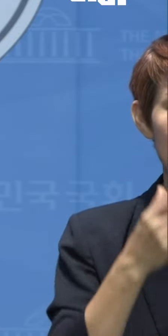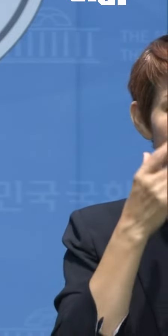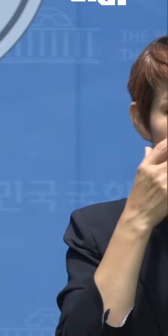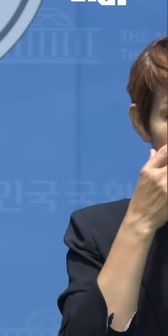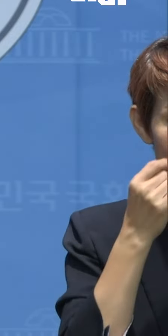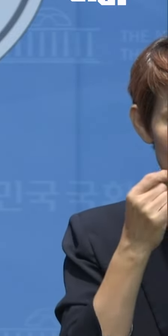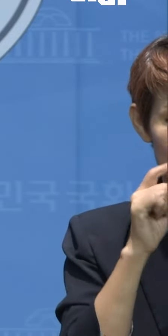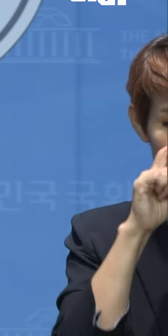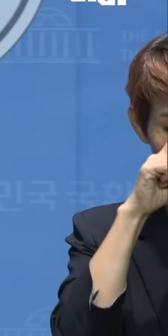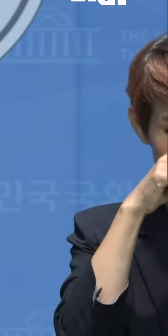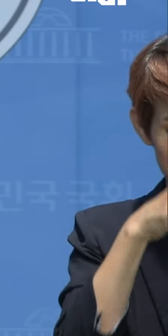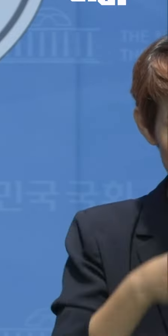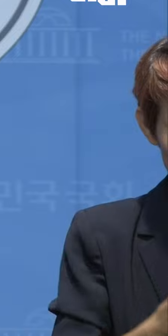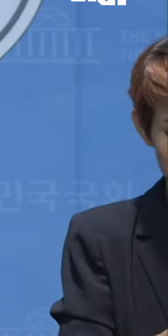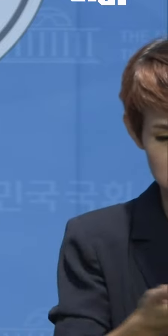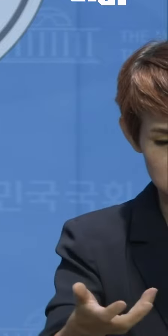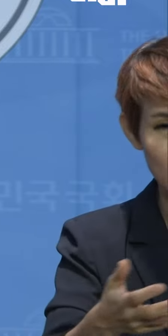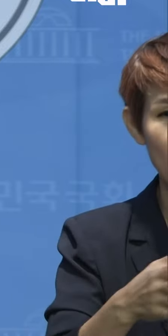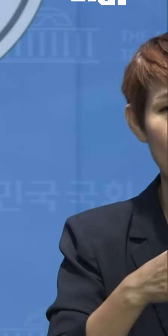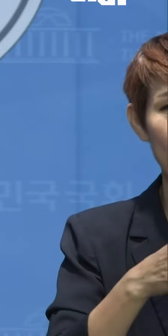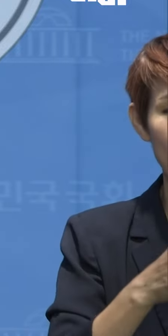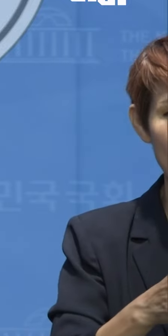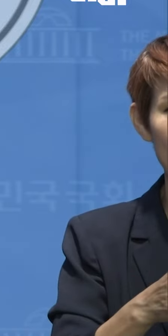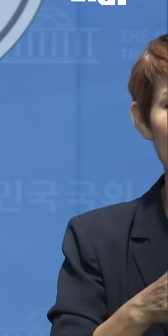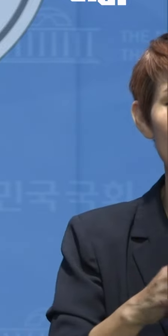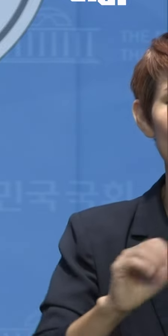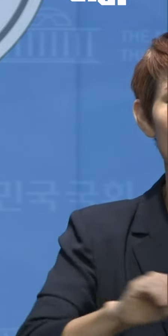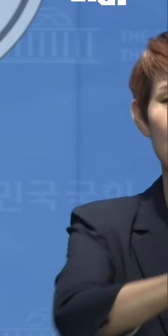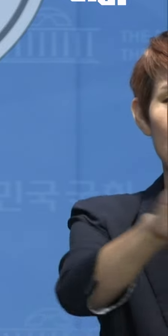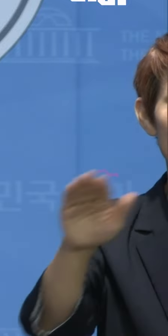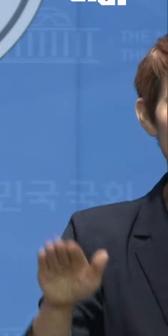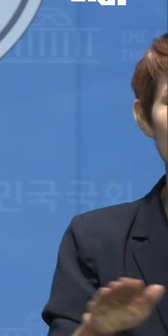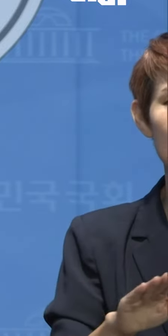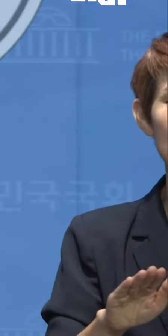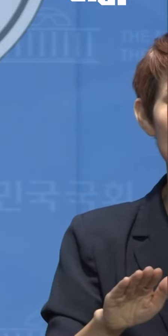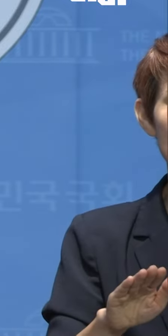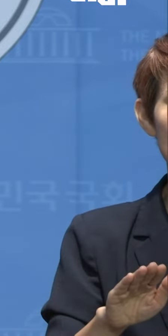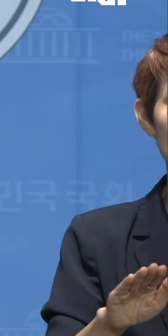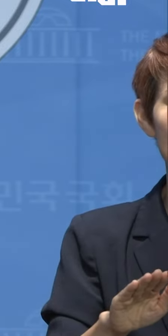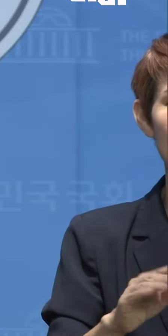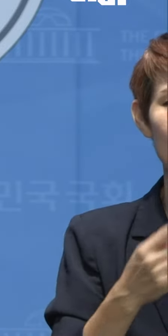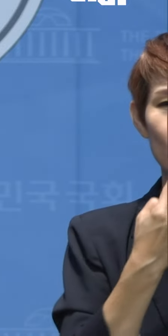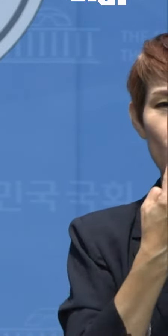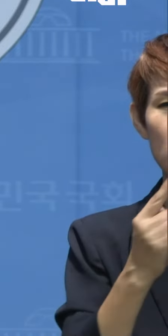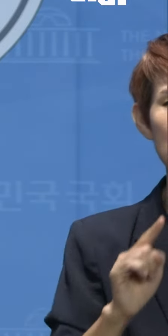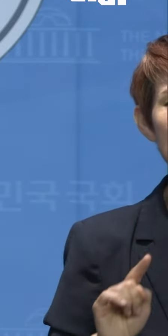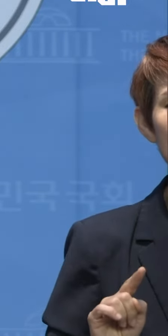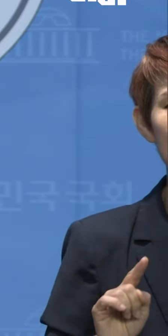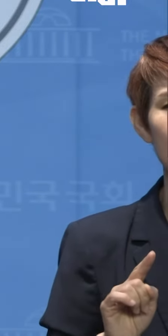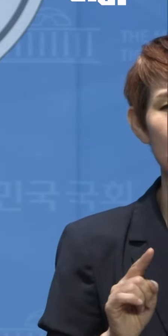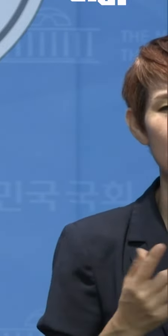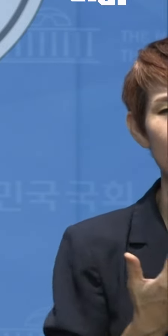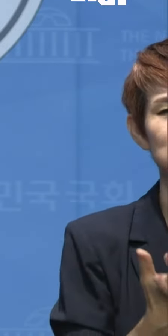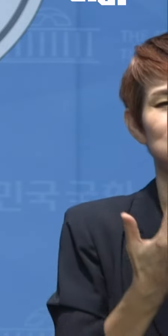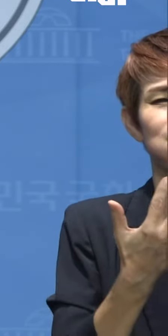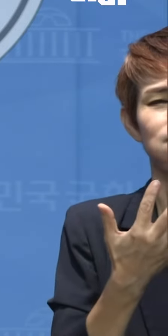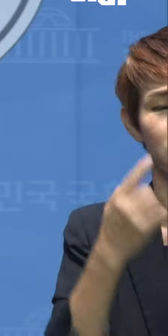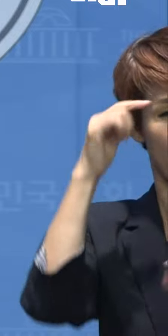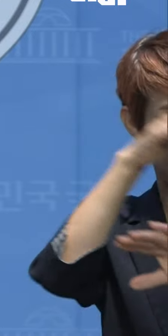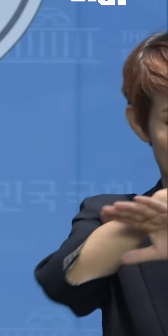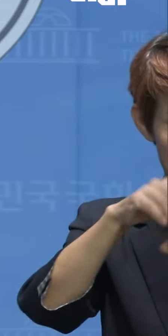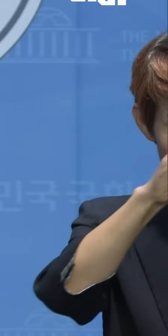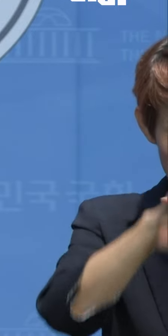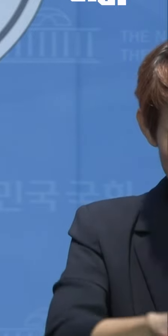국민을 화화 촛불들 오게 하던 획 산 각종 특검과